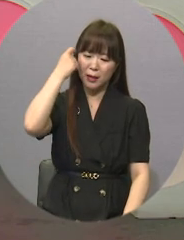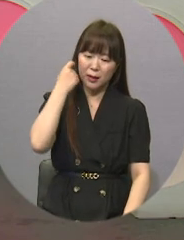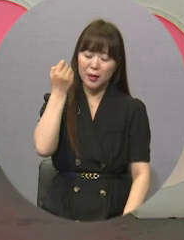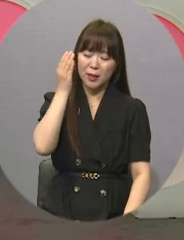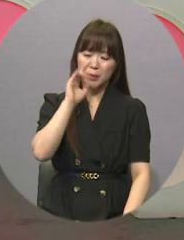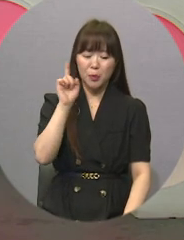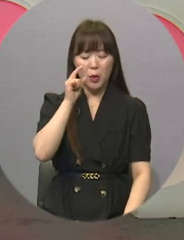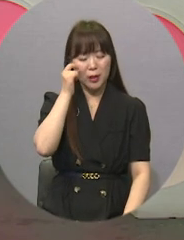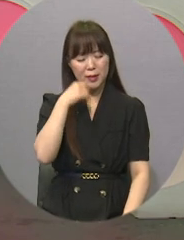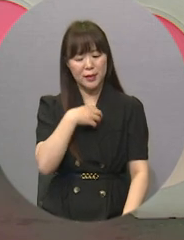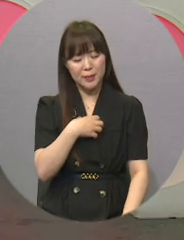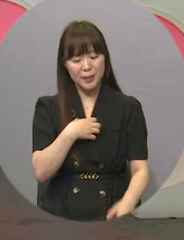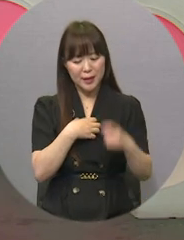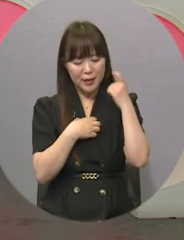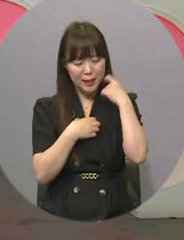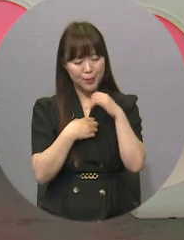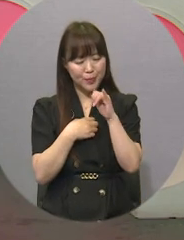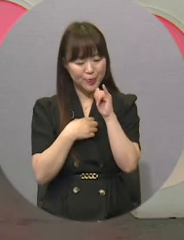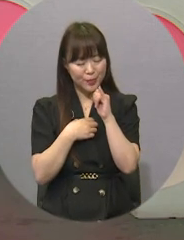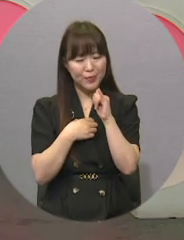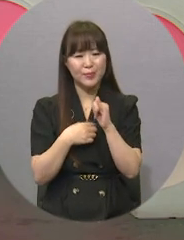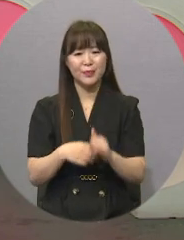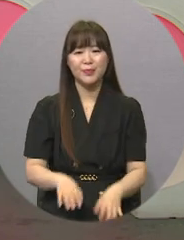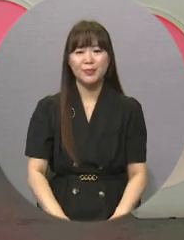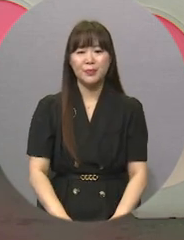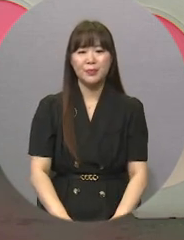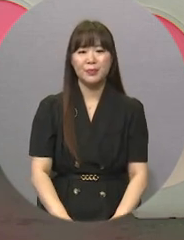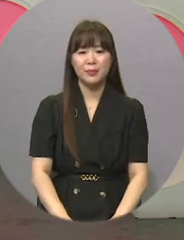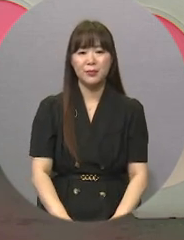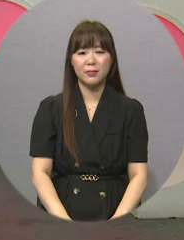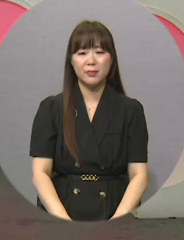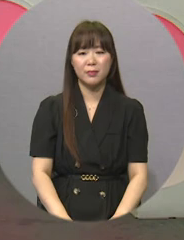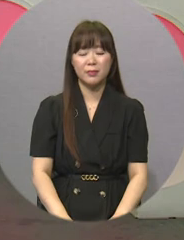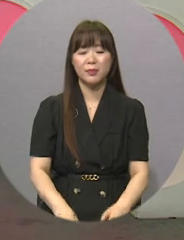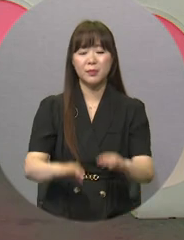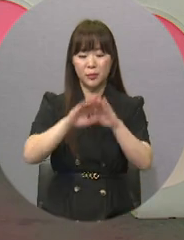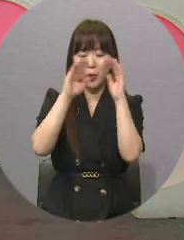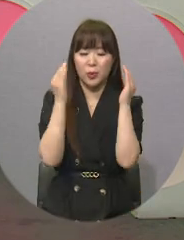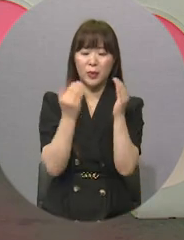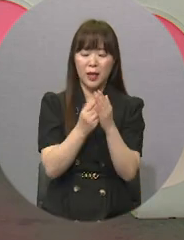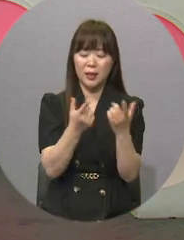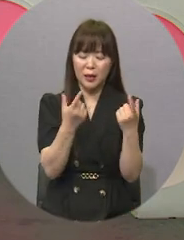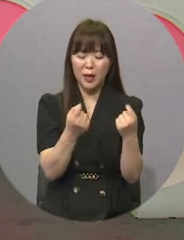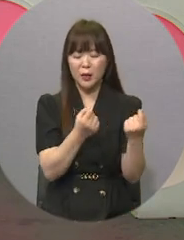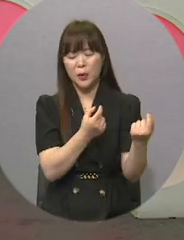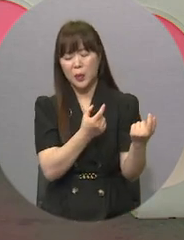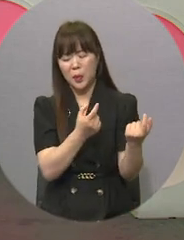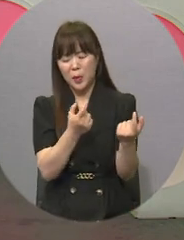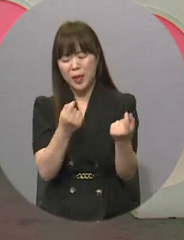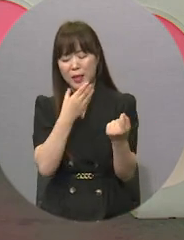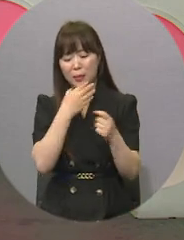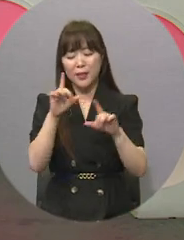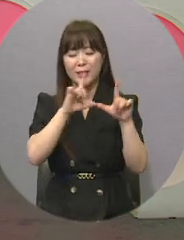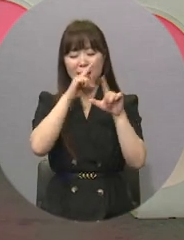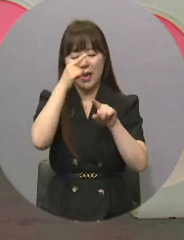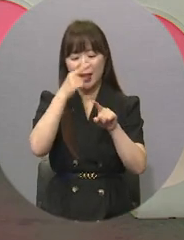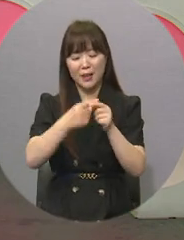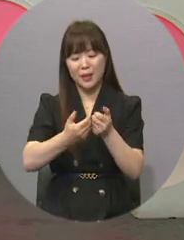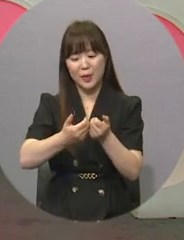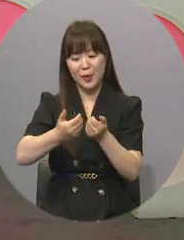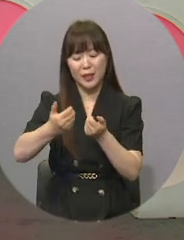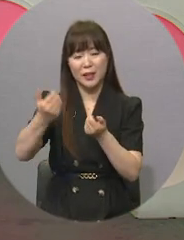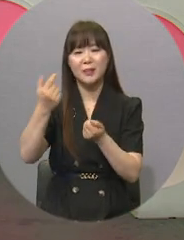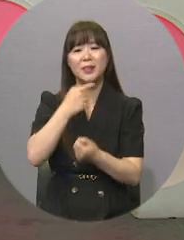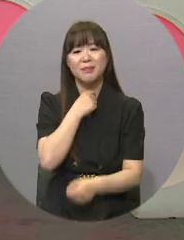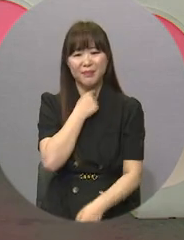슬프기도 하고 그리움 그런, 네, 그런 느낌이 드네요. 뭐, 모두가 저렇게 행복하게 살다가 가는 게 꿈이 아니겠어요, 그렇죠? 그럼요, 네.